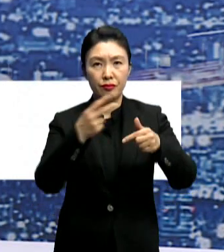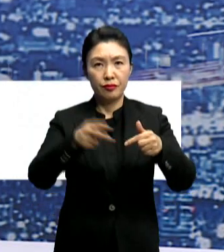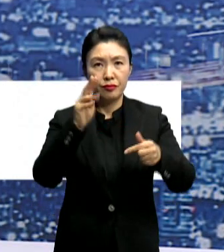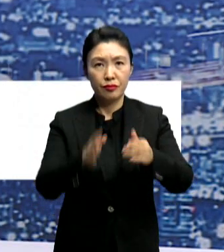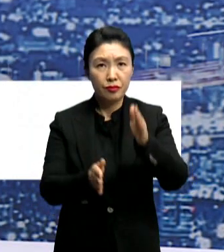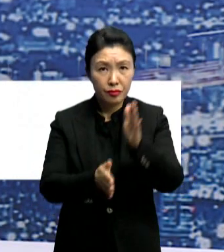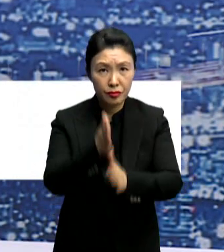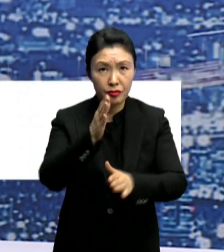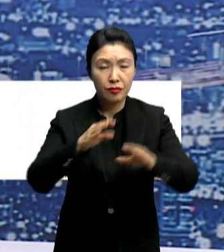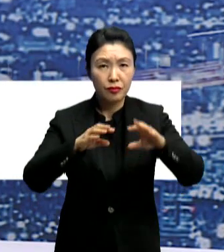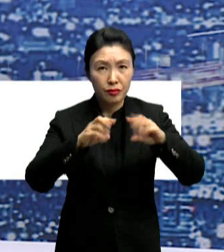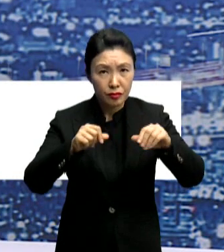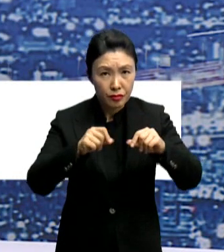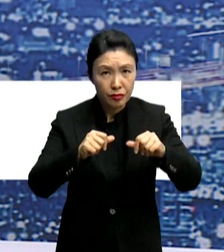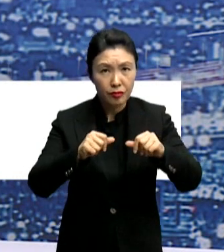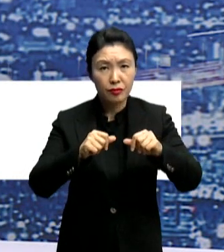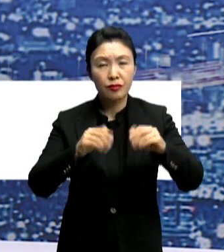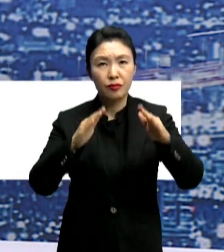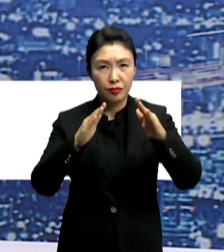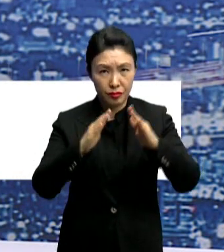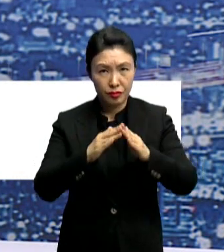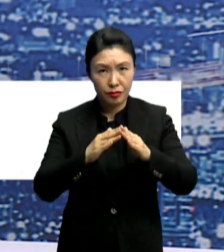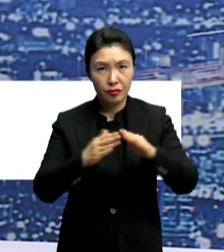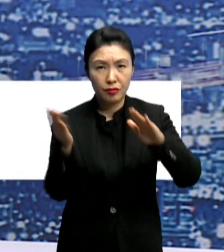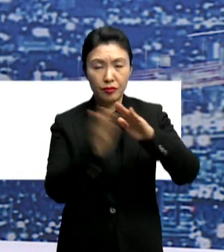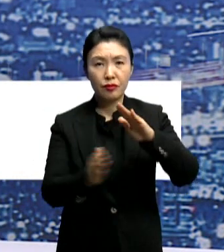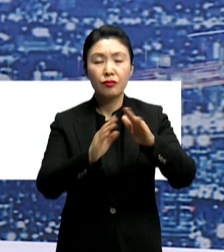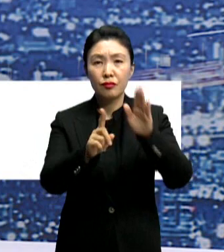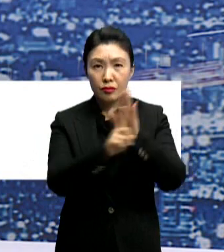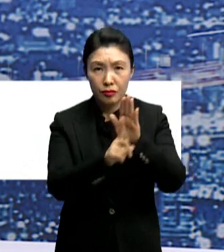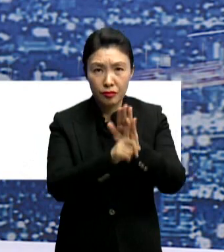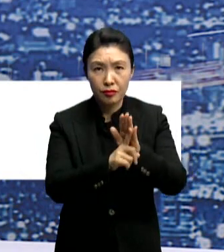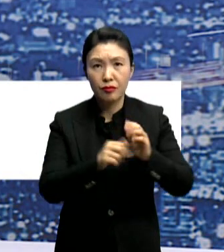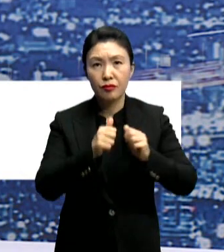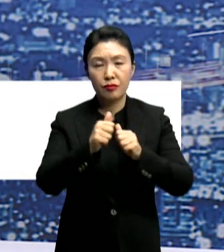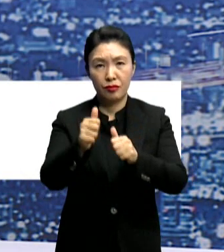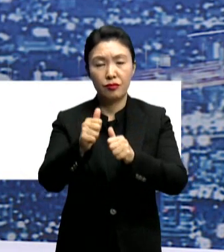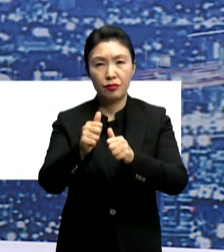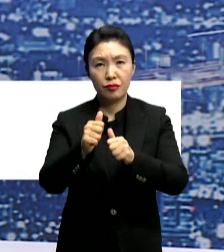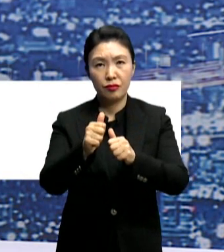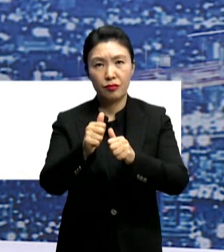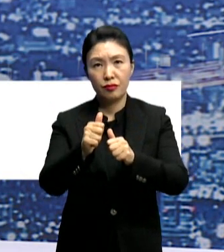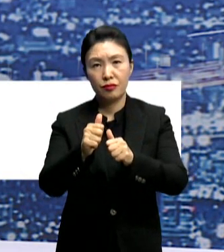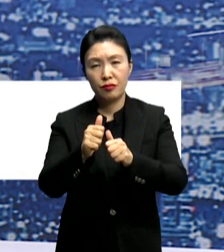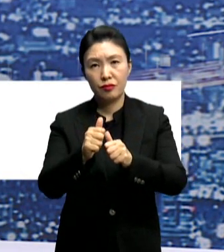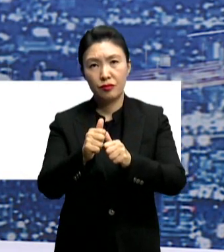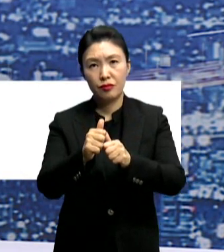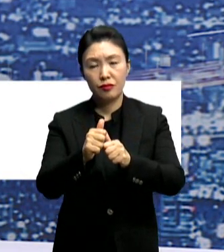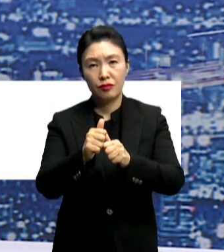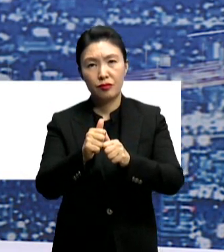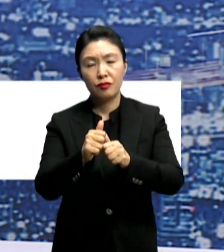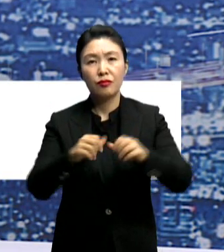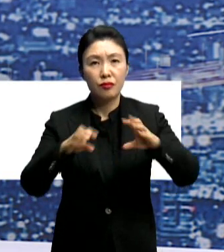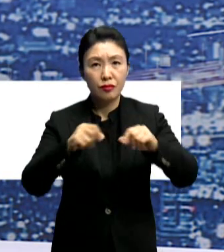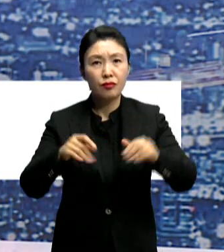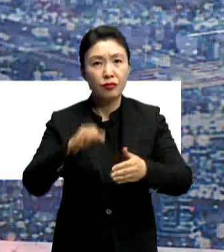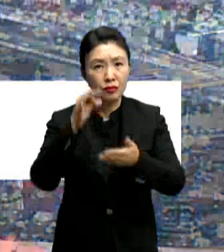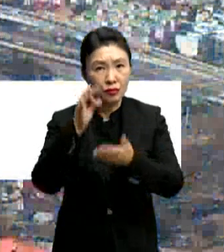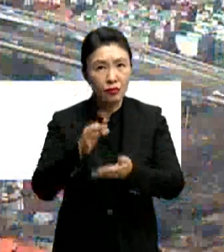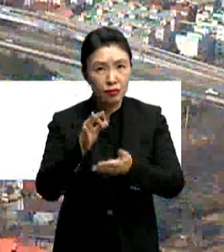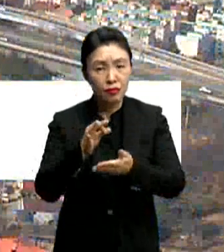인천시가 부동산 가격 공시에 관한 법률에 따라 관내 63만 5434 필지의 토지 가격을